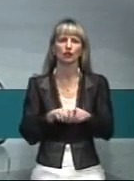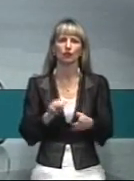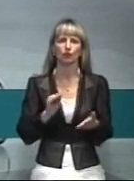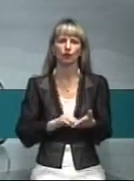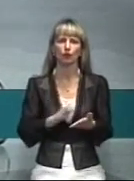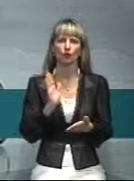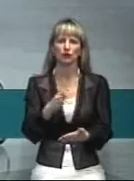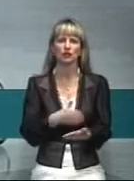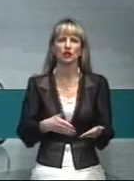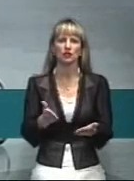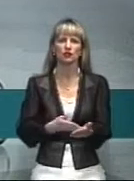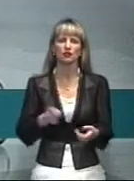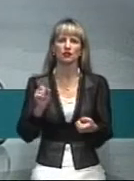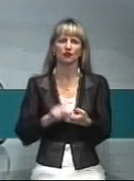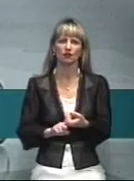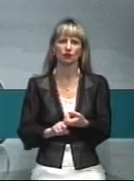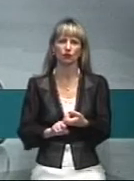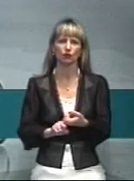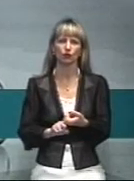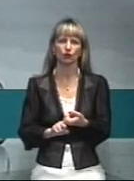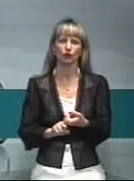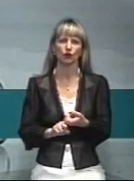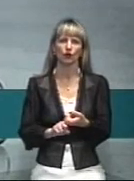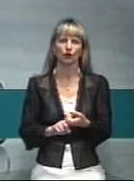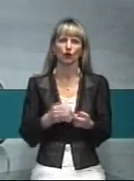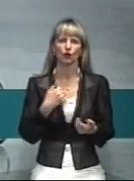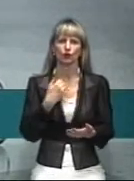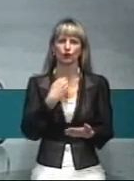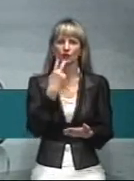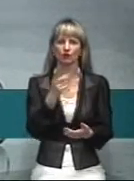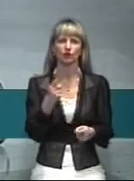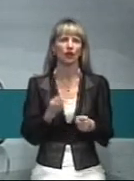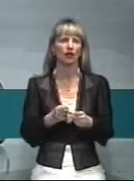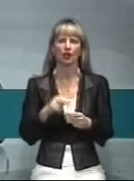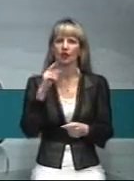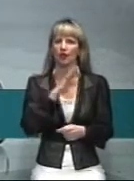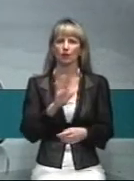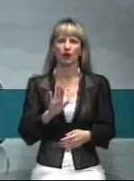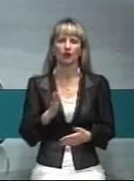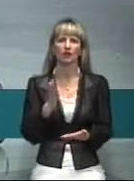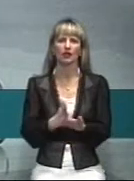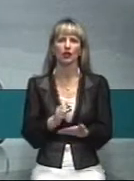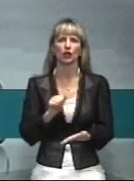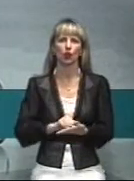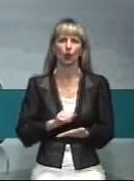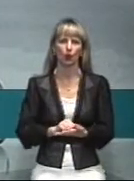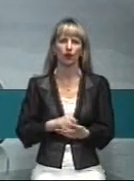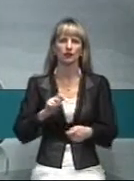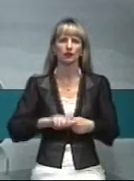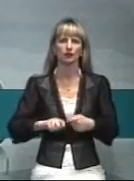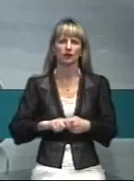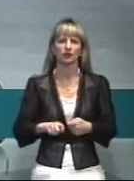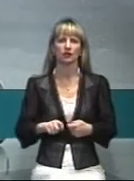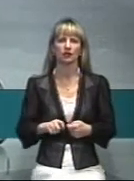будуть скасовані в зв'язку з незаконністю приладу. Але знову ж таки хочу завірити, що це абсолютно неправда. Всі необхідні документи, всі необхідні експертизи, прилади